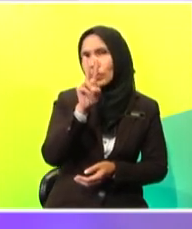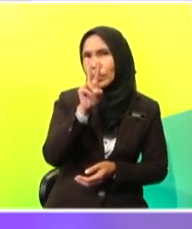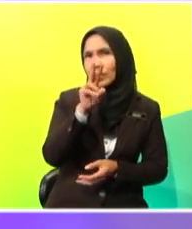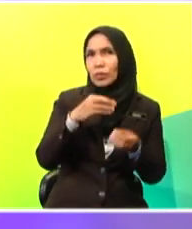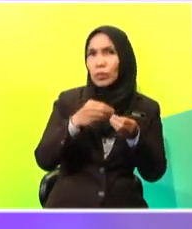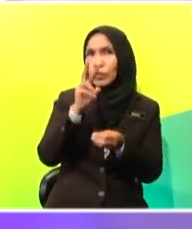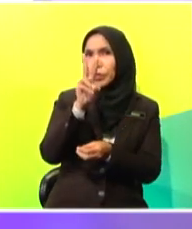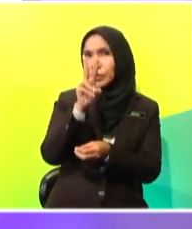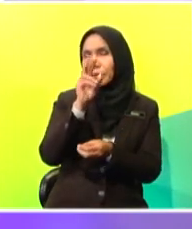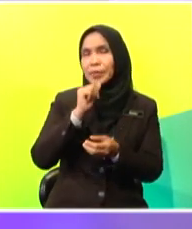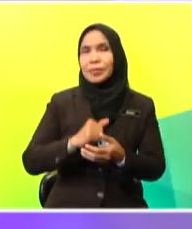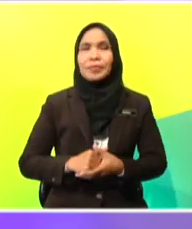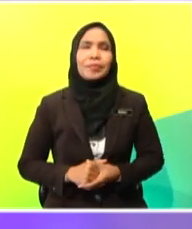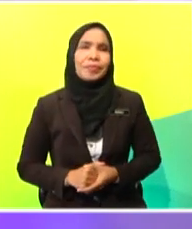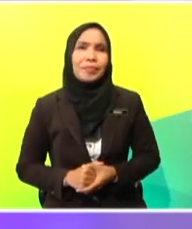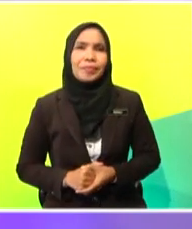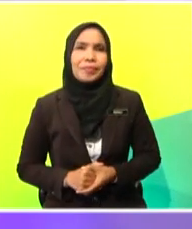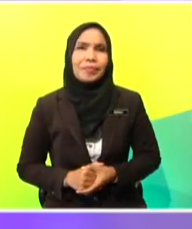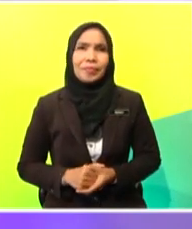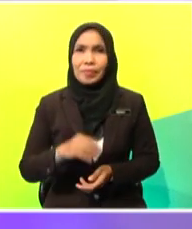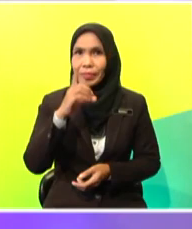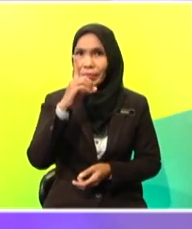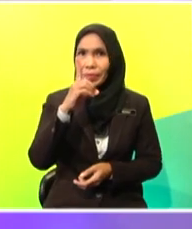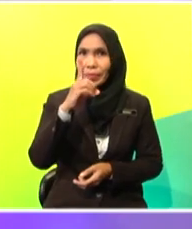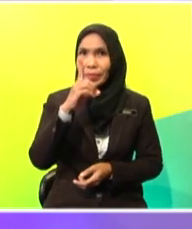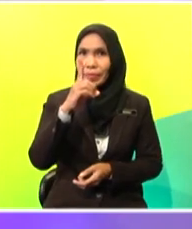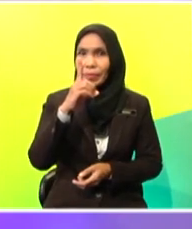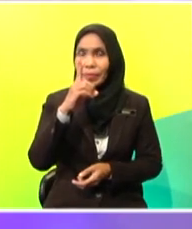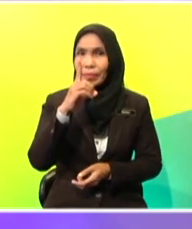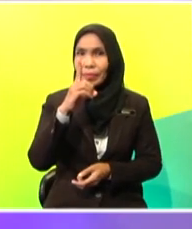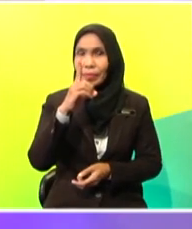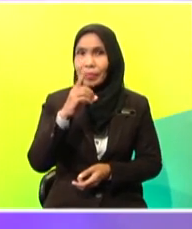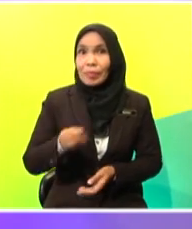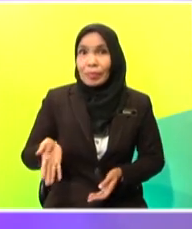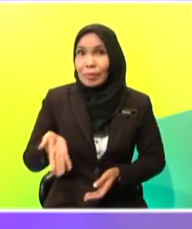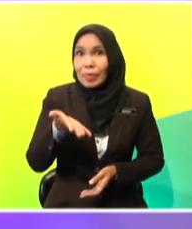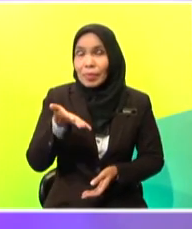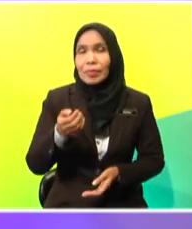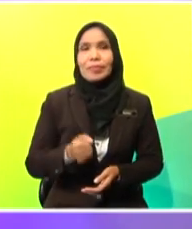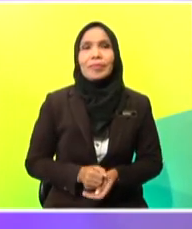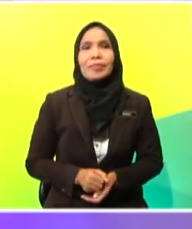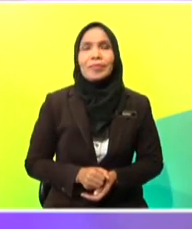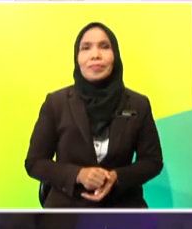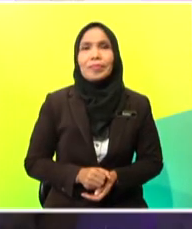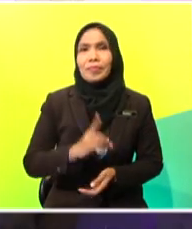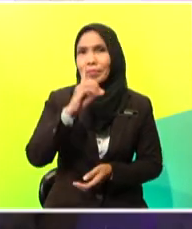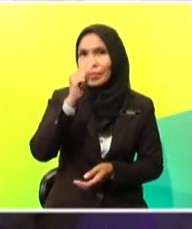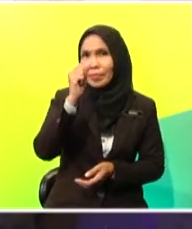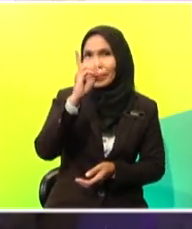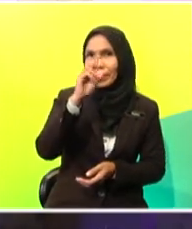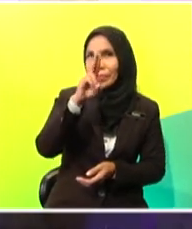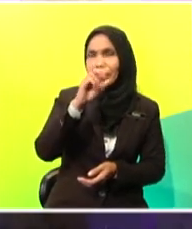dua di juga Hai digadhu nah dadu kayaknya pernah main Aduh